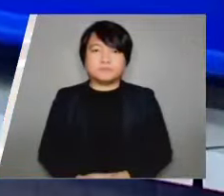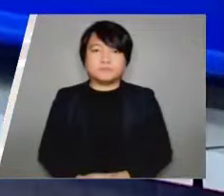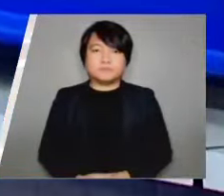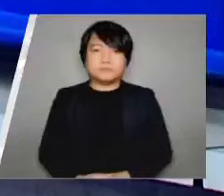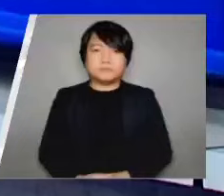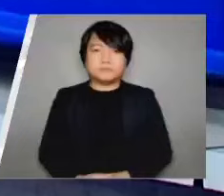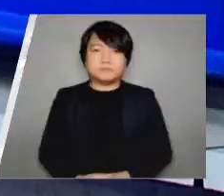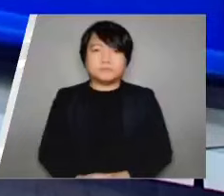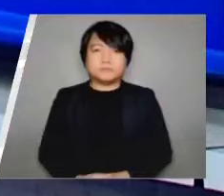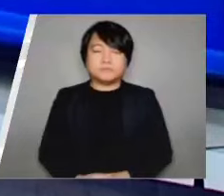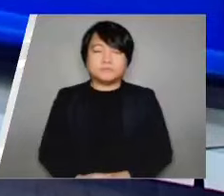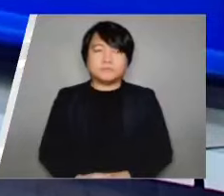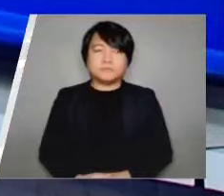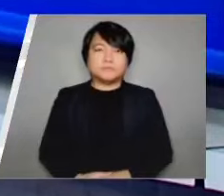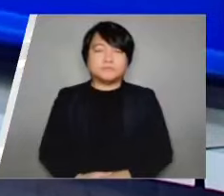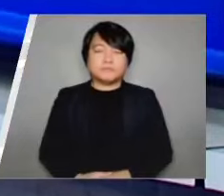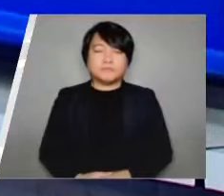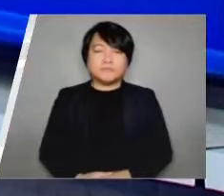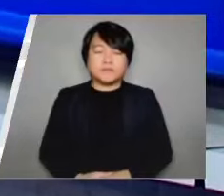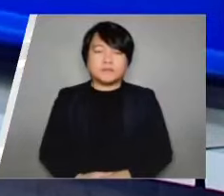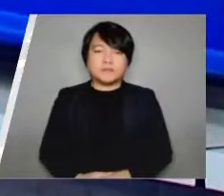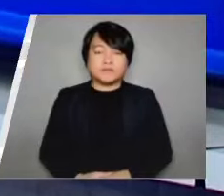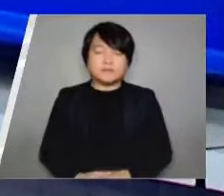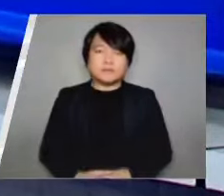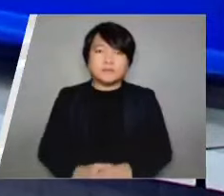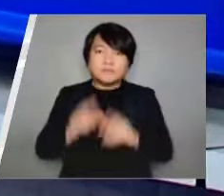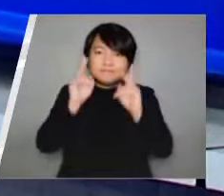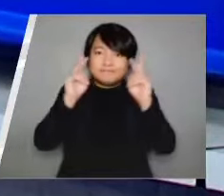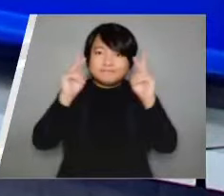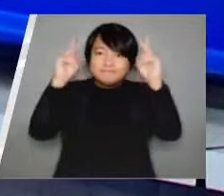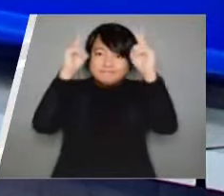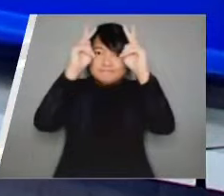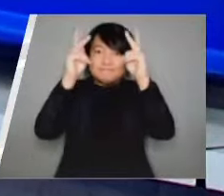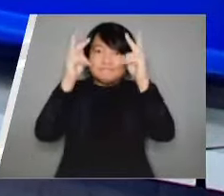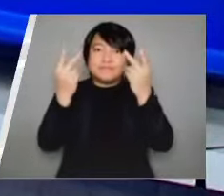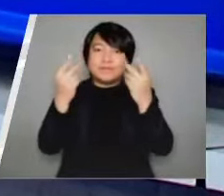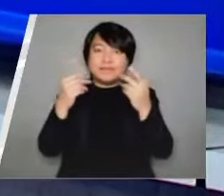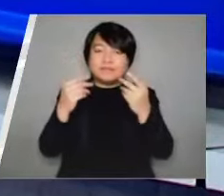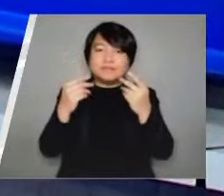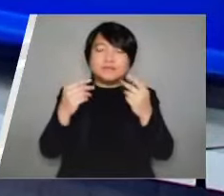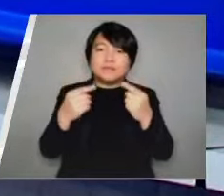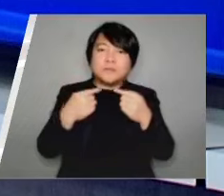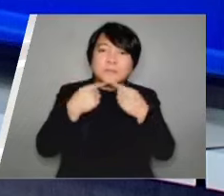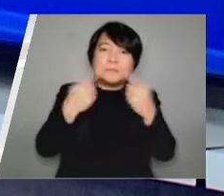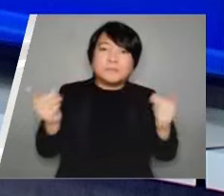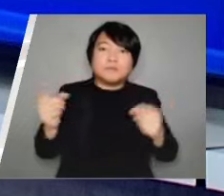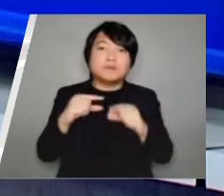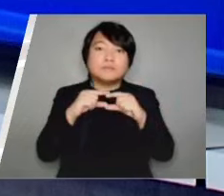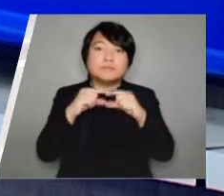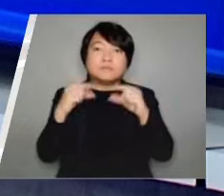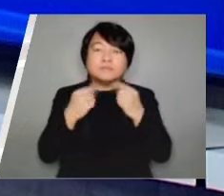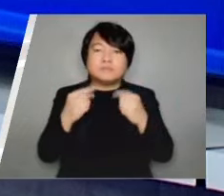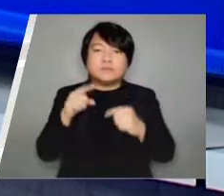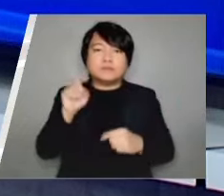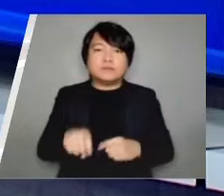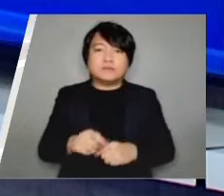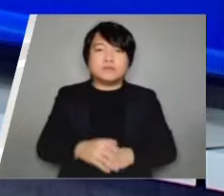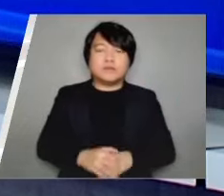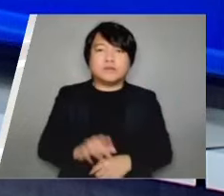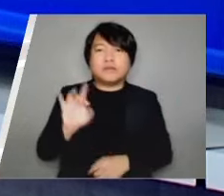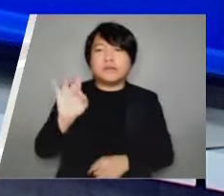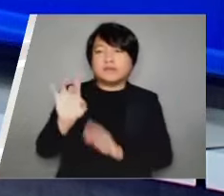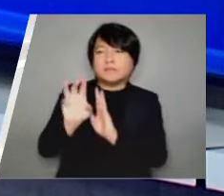Mensahe ng Santo Papa sa mga pari, hindi dapat lumampas sa 8 minuto ang sermon tuwing misa. Pabor ba dyan ang mga